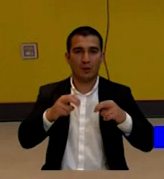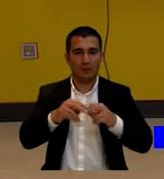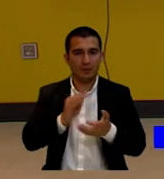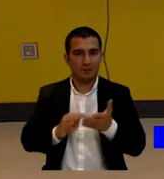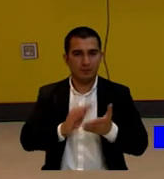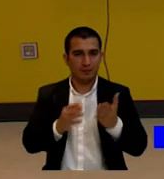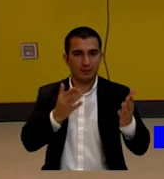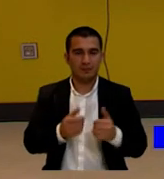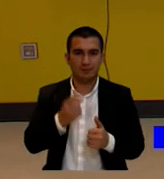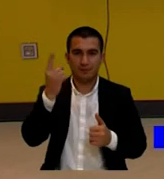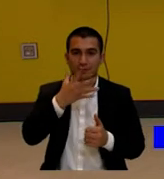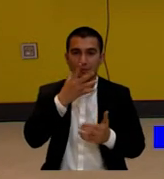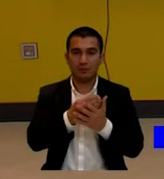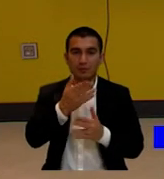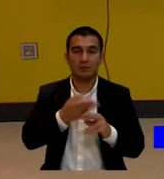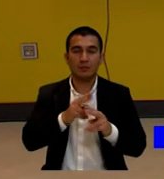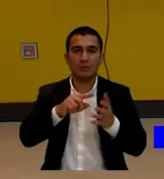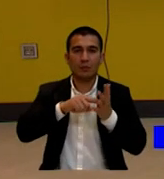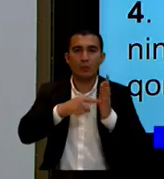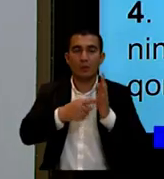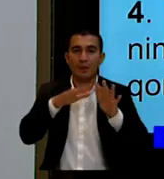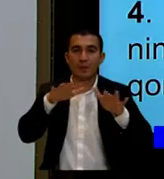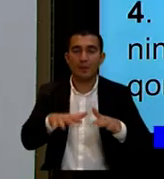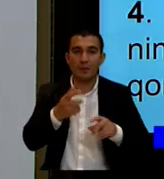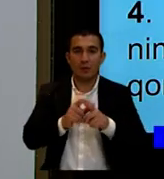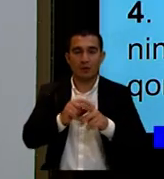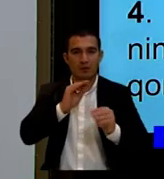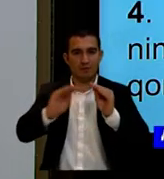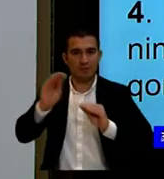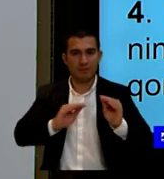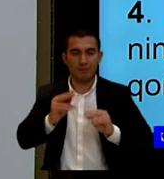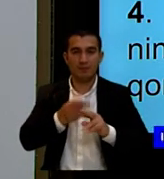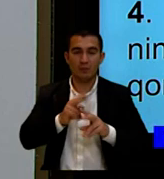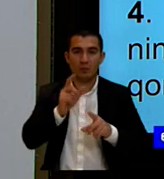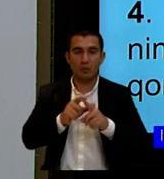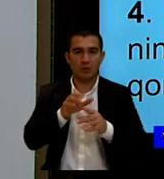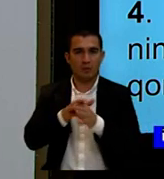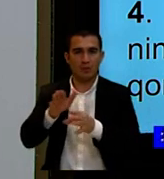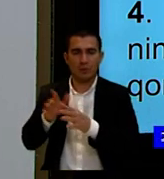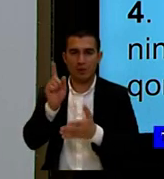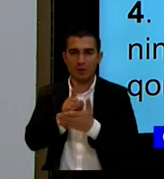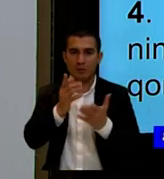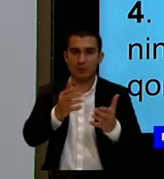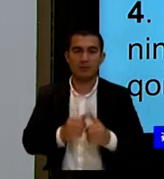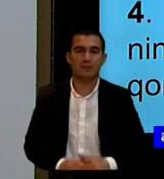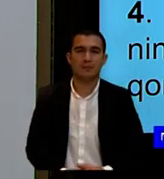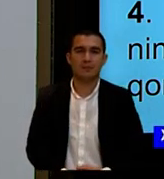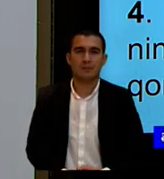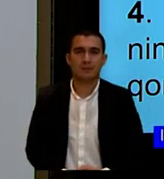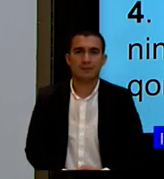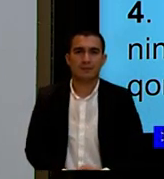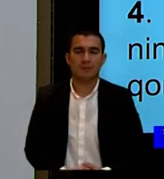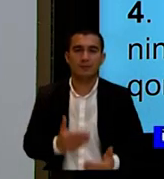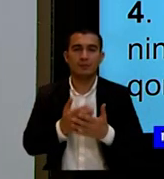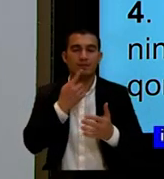siz nuqtalar o'rinda qoldirib ketilgan so'zlarni qo'yib, matnni to'ldirishga harakat qiling.